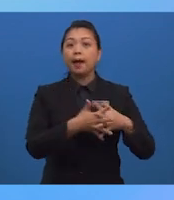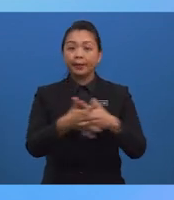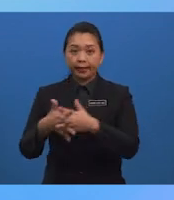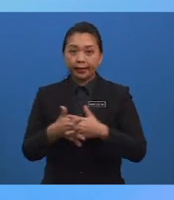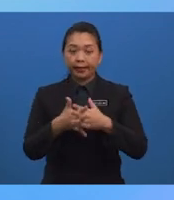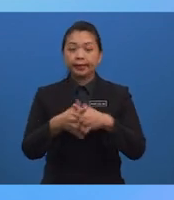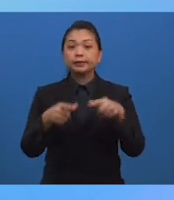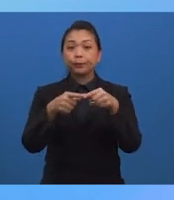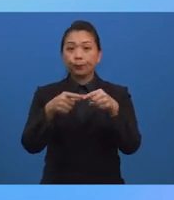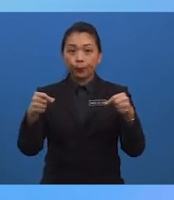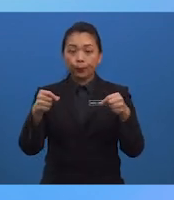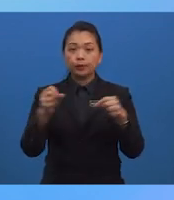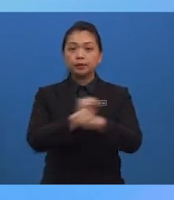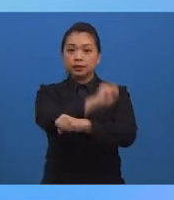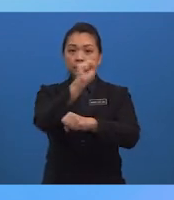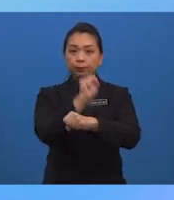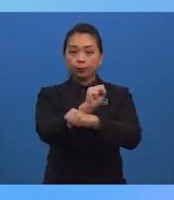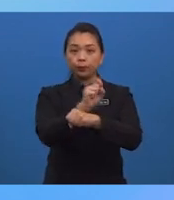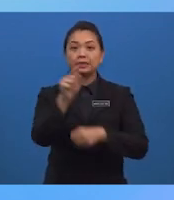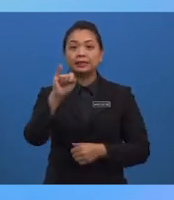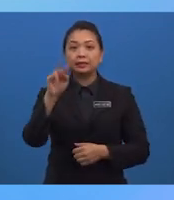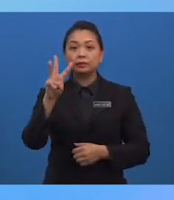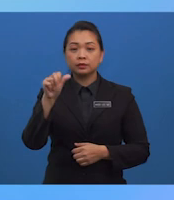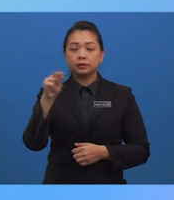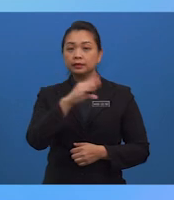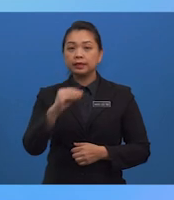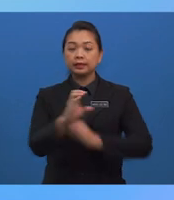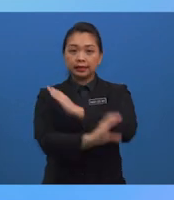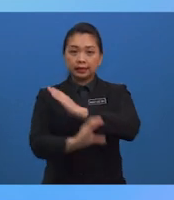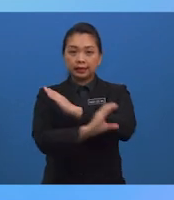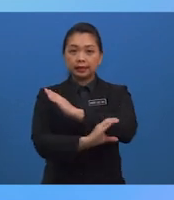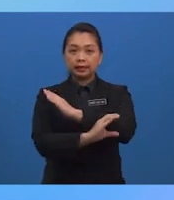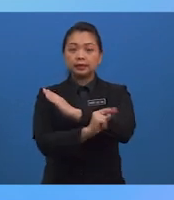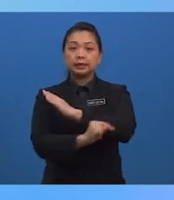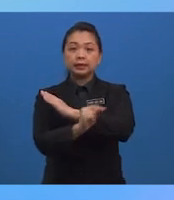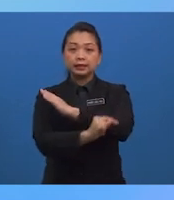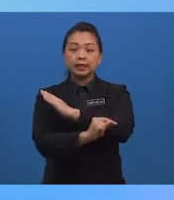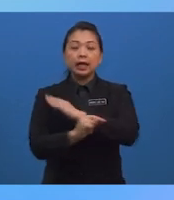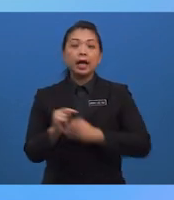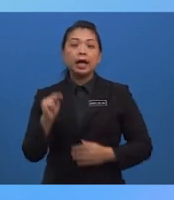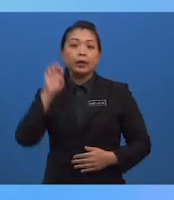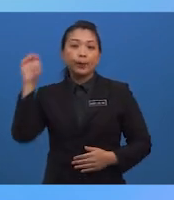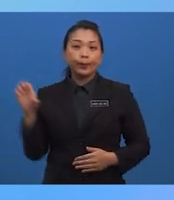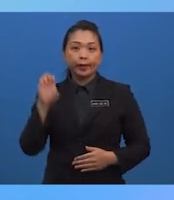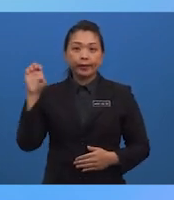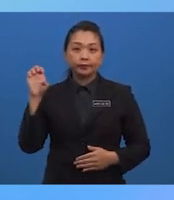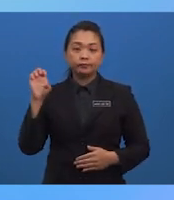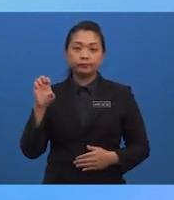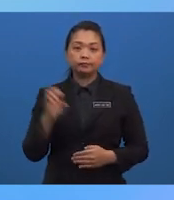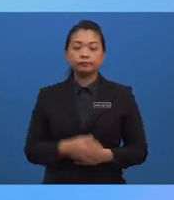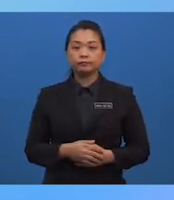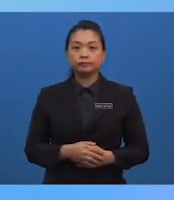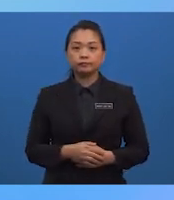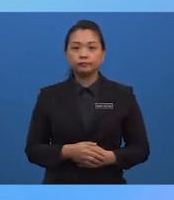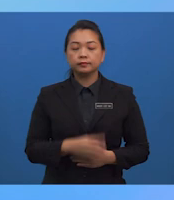Singapura, Taiwan dan negara-negara Eropah seperti Great Britain, Jerman, Perancis